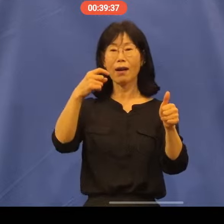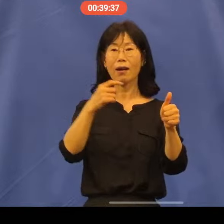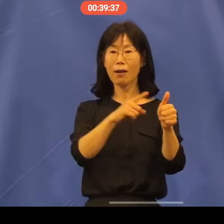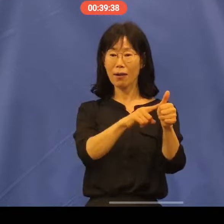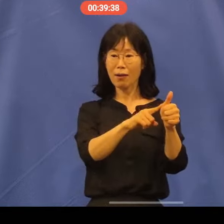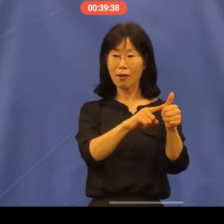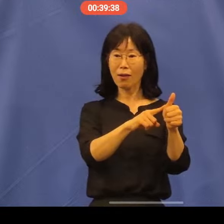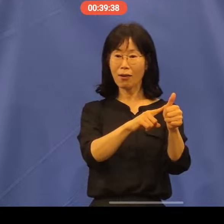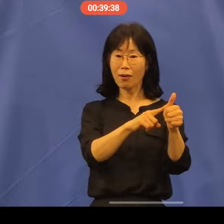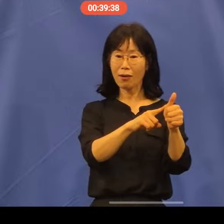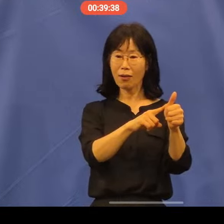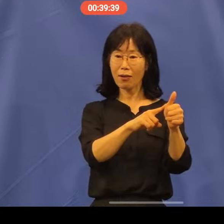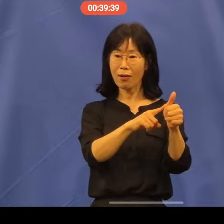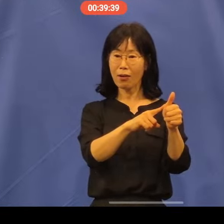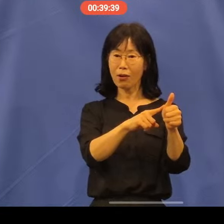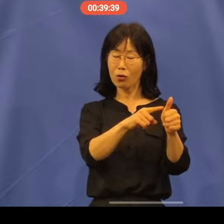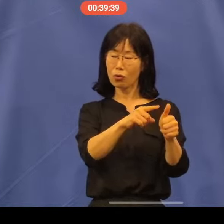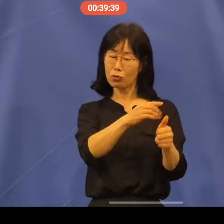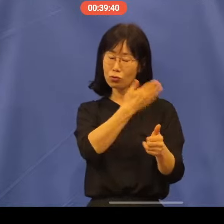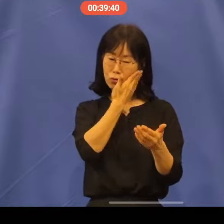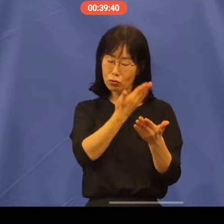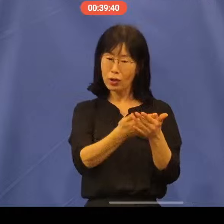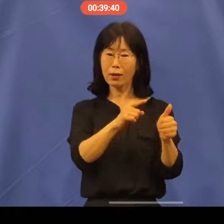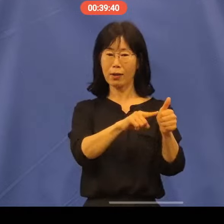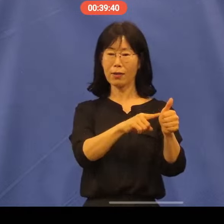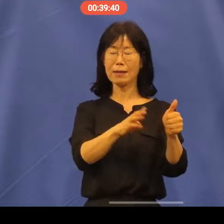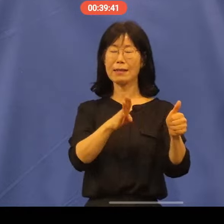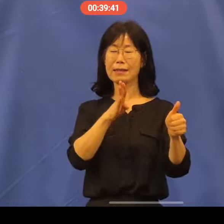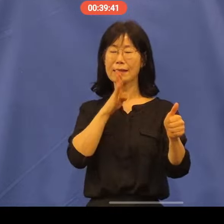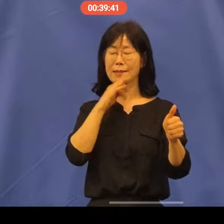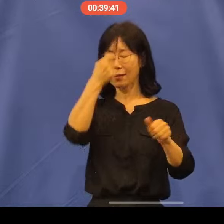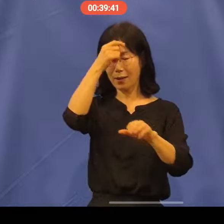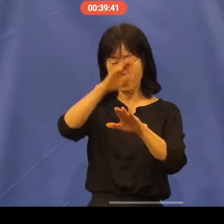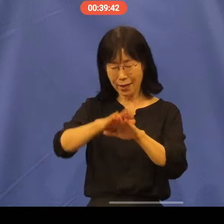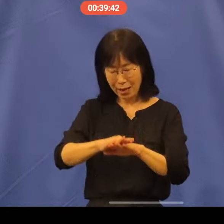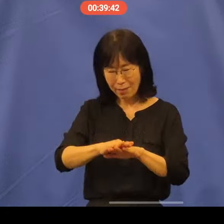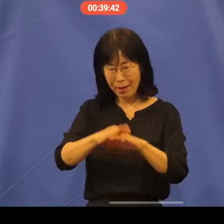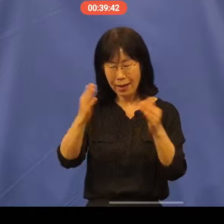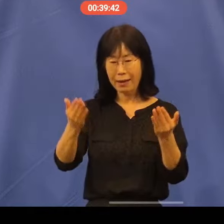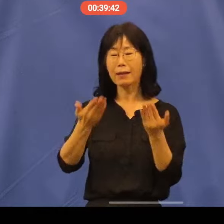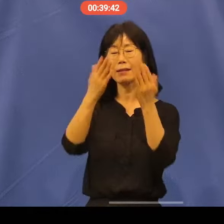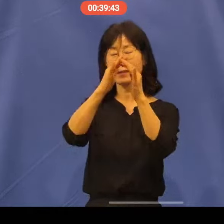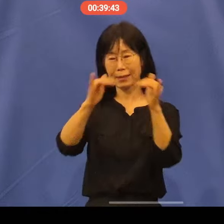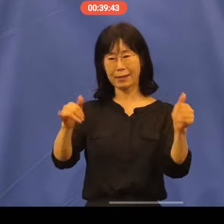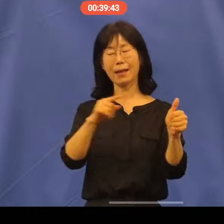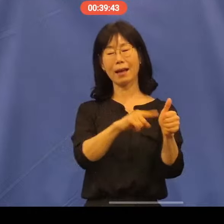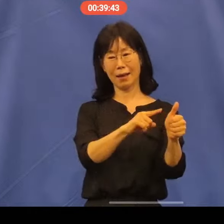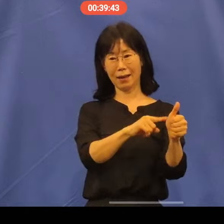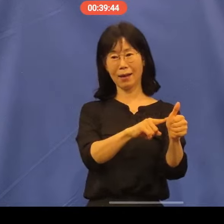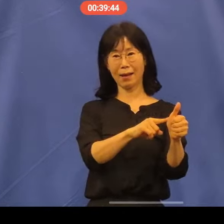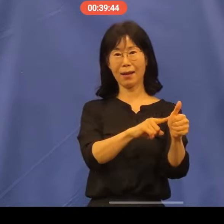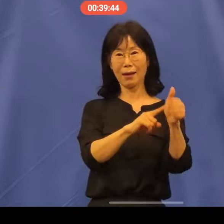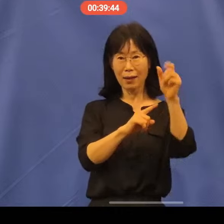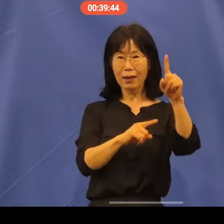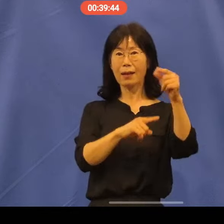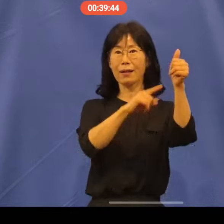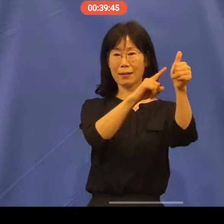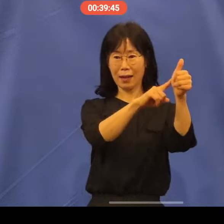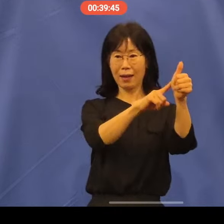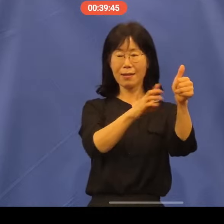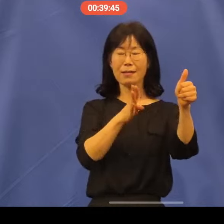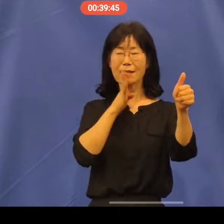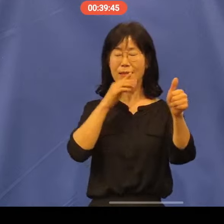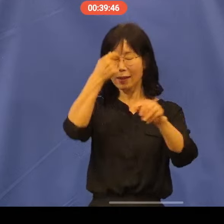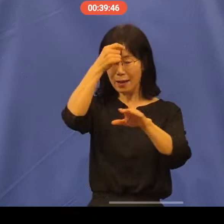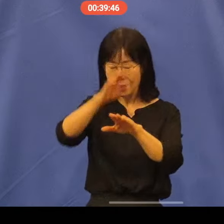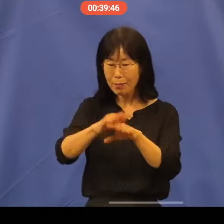다윗에게 발견되는 매우 중요한 것 가운데 하나가 그는 예배자였다는 거예요. 여기에는 예외가 없어요. 예배자, 성경에 예배자 그러면